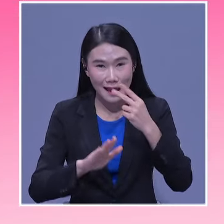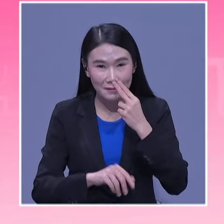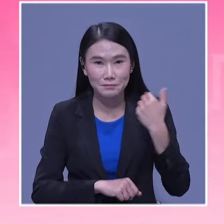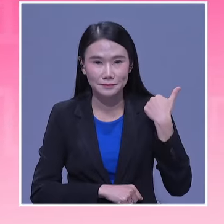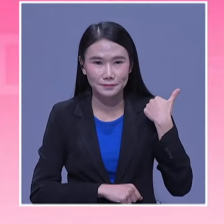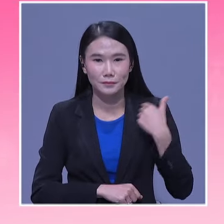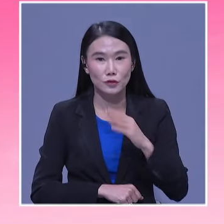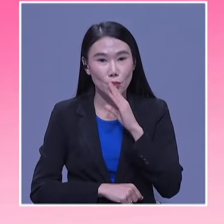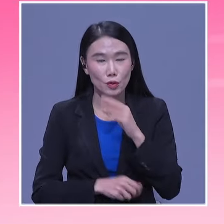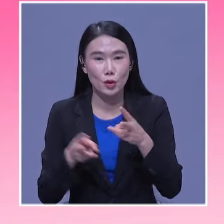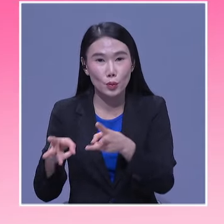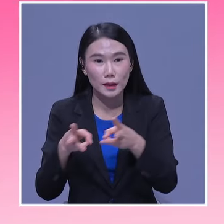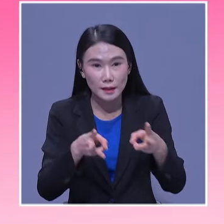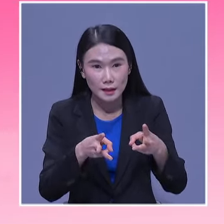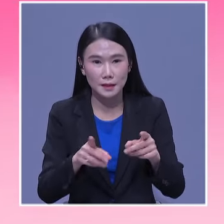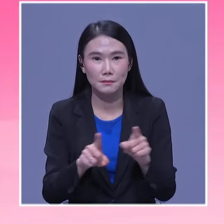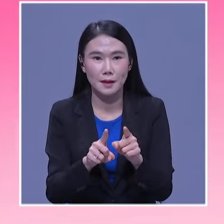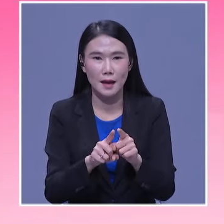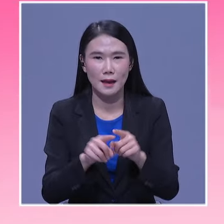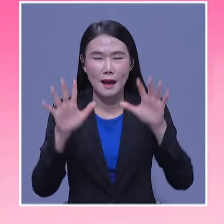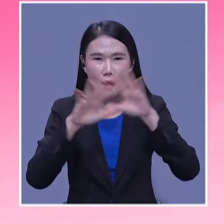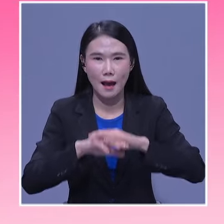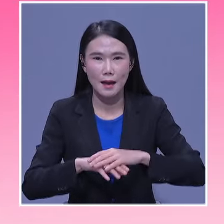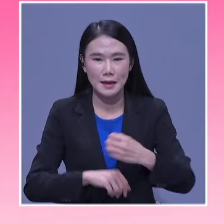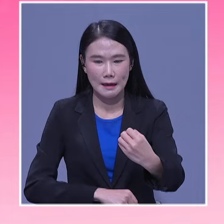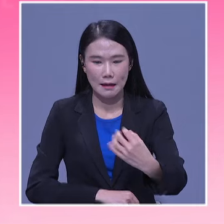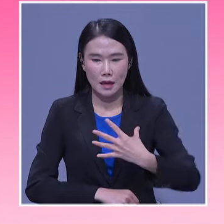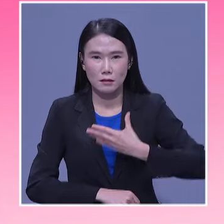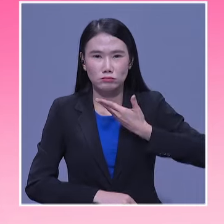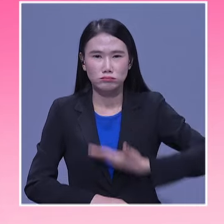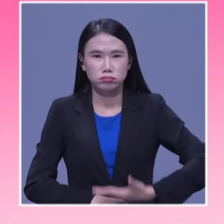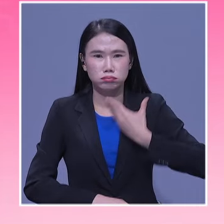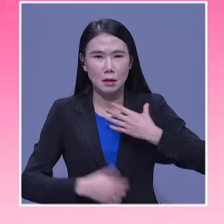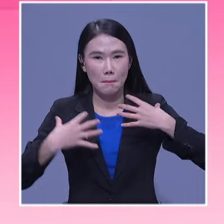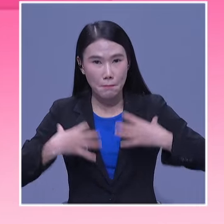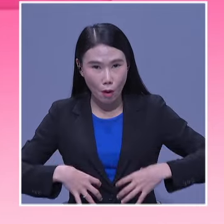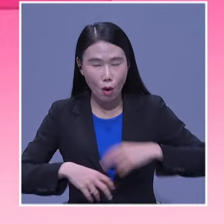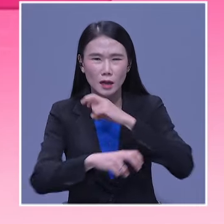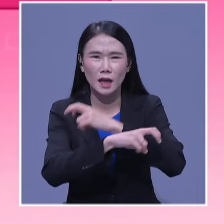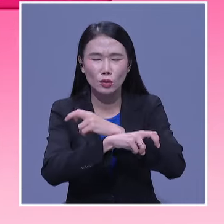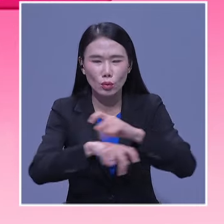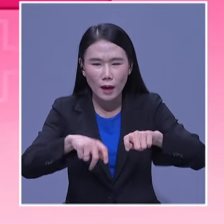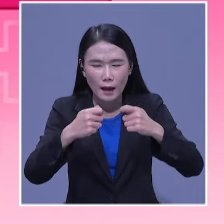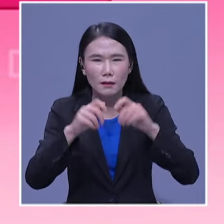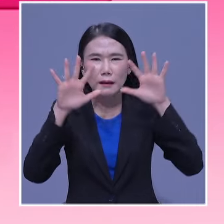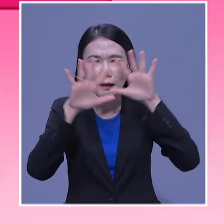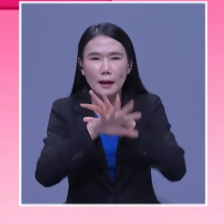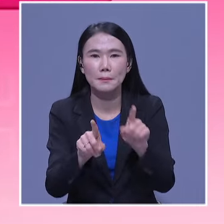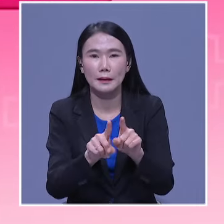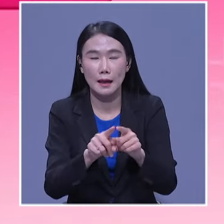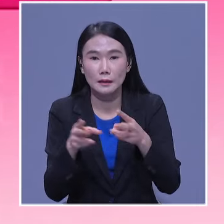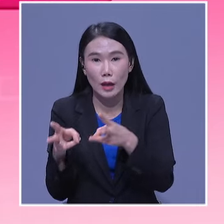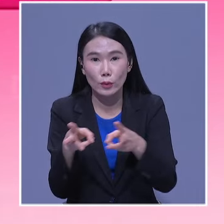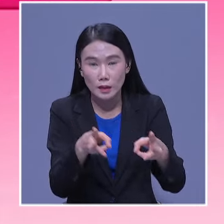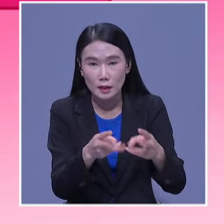ครับการตรวจเมโมแกรมก็หมายถึงการฉายภาพเอ็กซเรย์เหมือนเราไปเอ็กซเรย์ปอดเอ็กซเรย์ดูกระดูกหักพวกนี้นะครับลักษณะการตรวจของมันก็คือเป็น